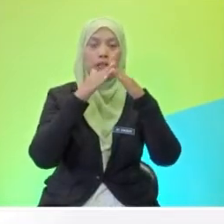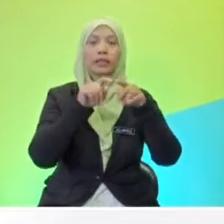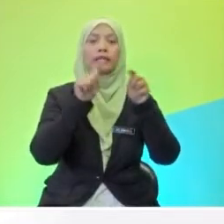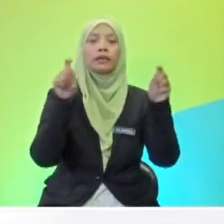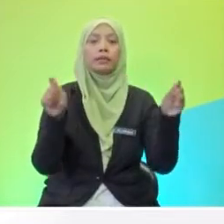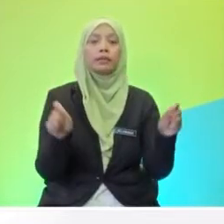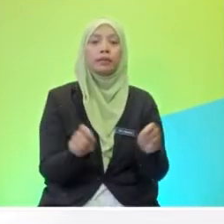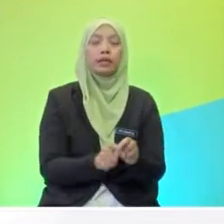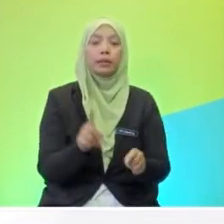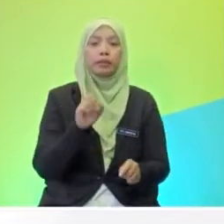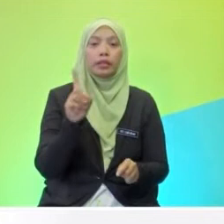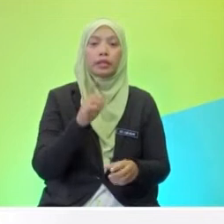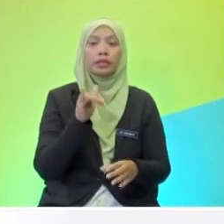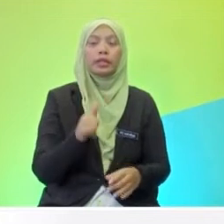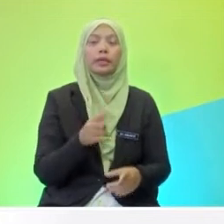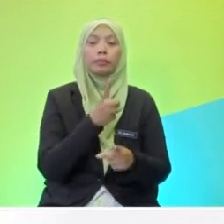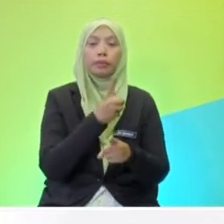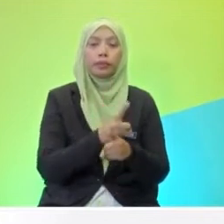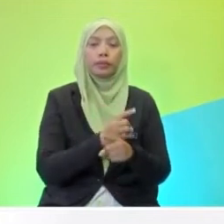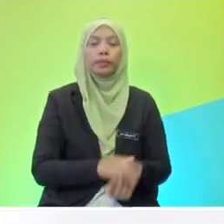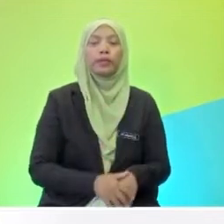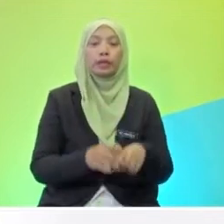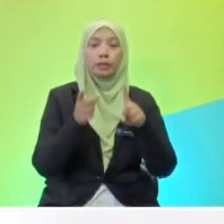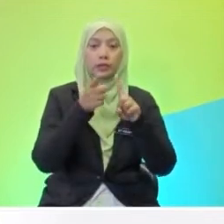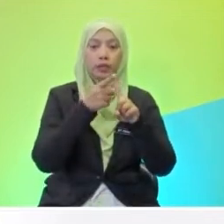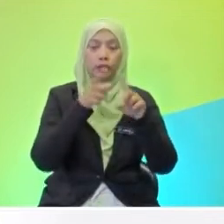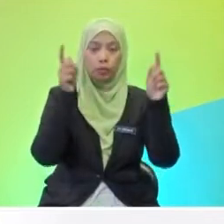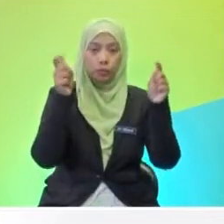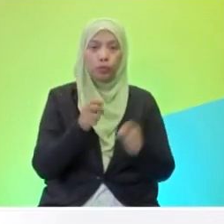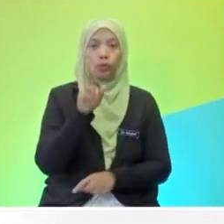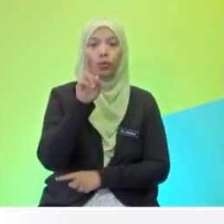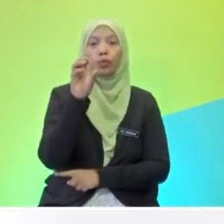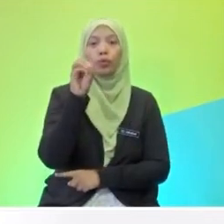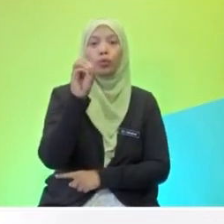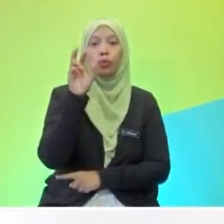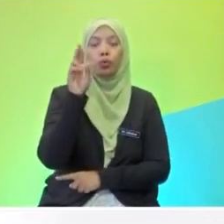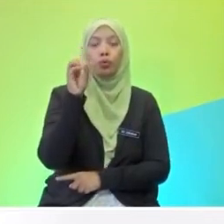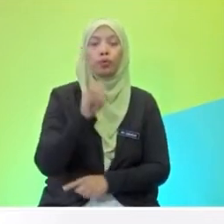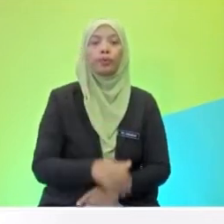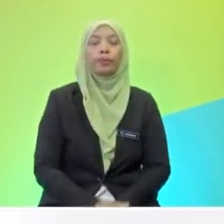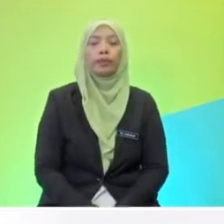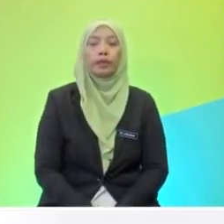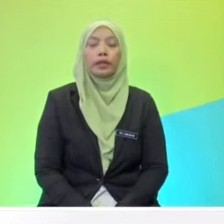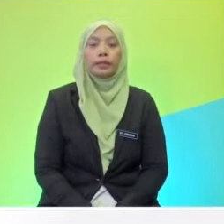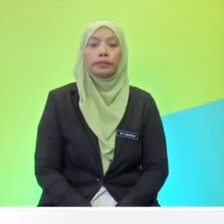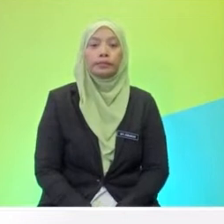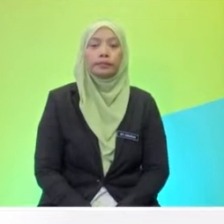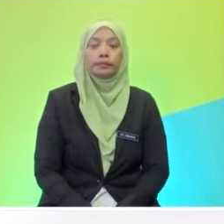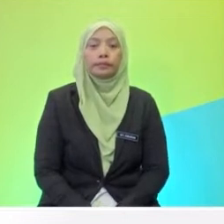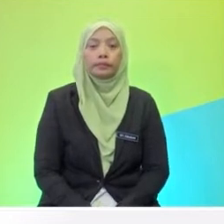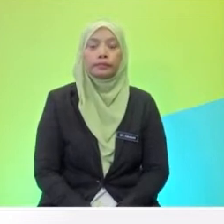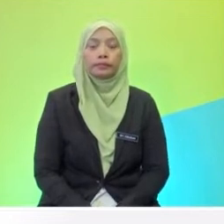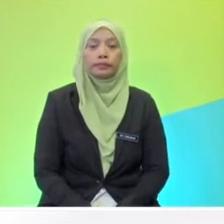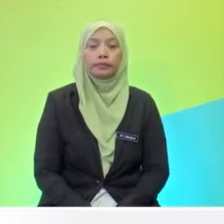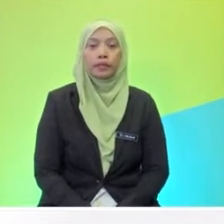yang sesuai pada ruang yang disediakan nomor satu tonguro nomor 2 tong sampah kemudian Oke kita Tengok ya untuk